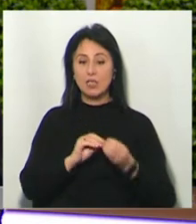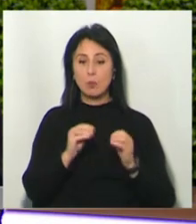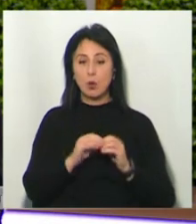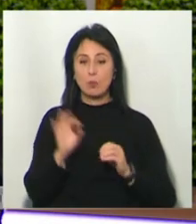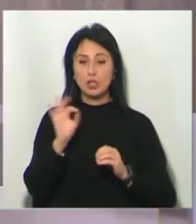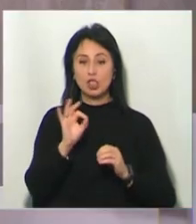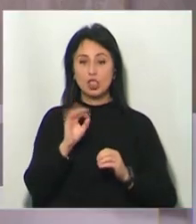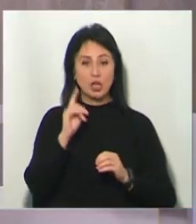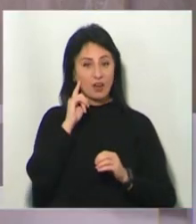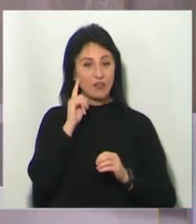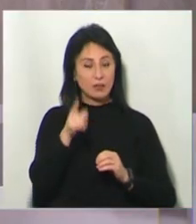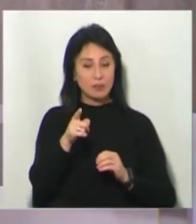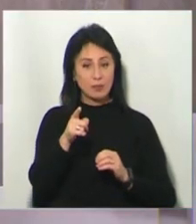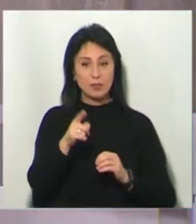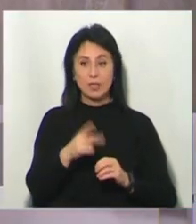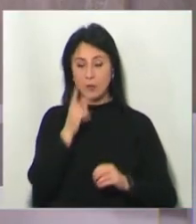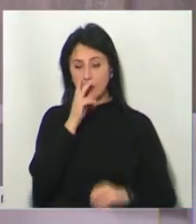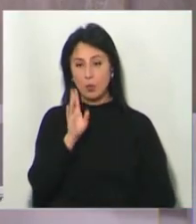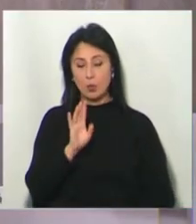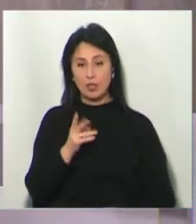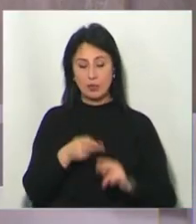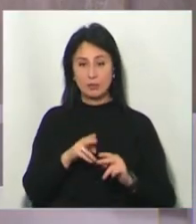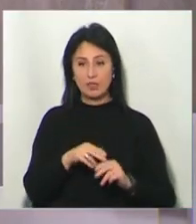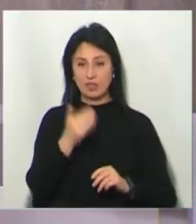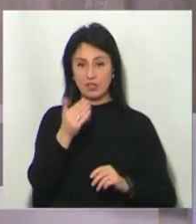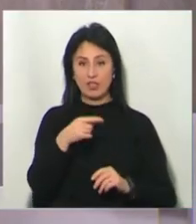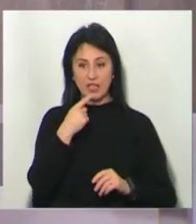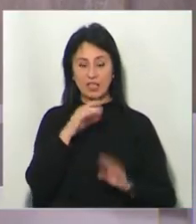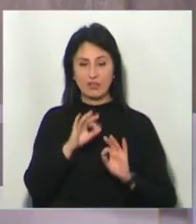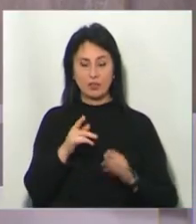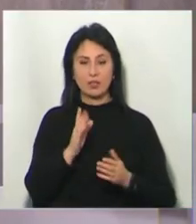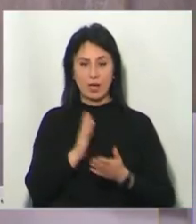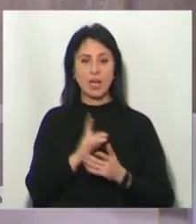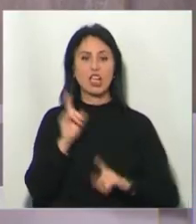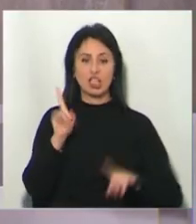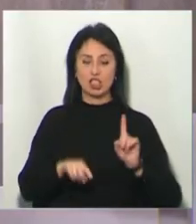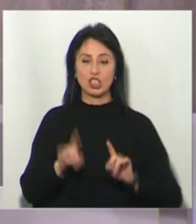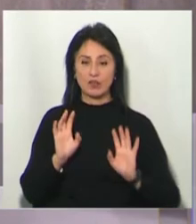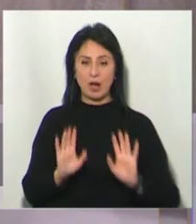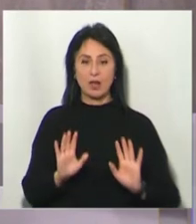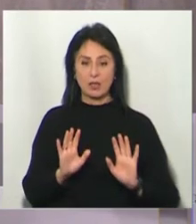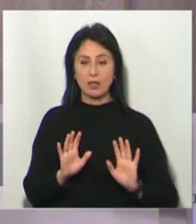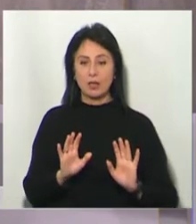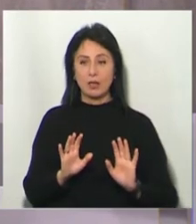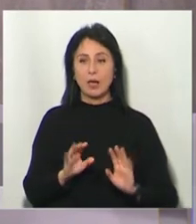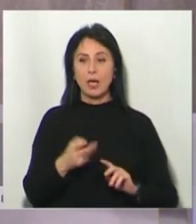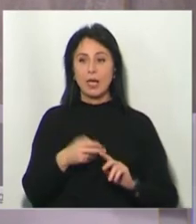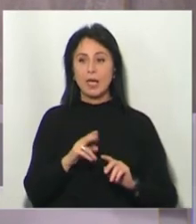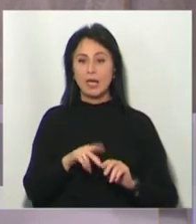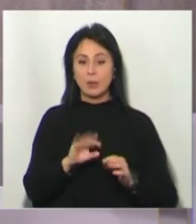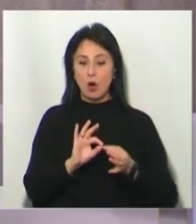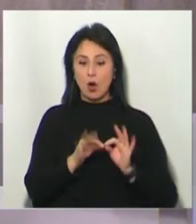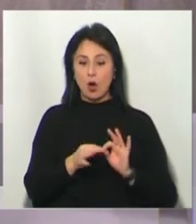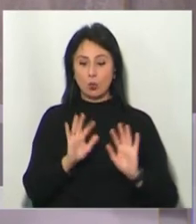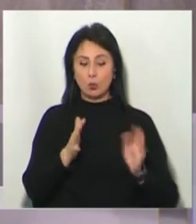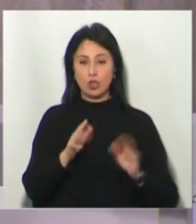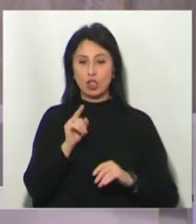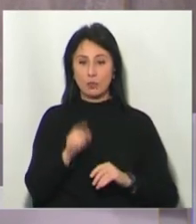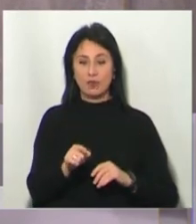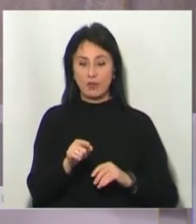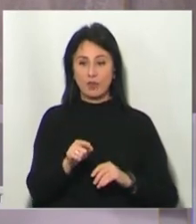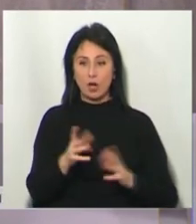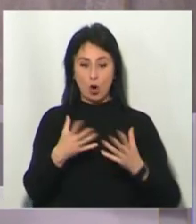პრობლემის შესახებ გვესმის, მიუხედავად იმისა, თქვენ ბრძანეთ, რომ ეს არის იშვიათი, იმ კონკრეტულ